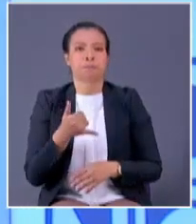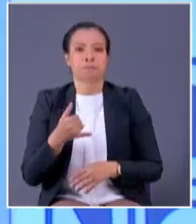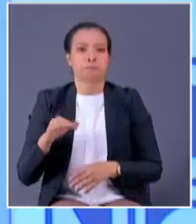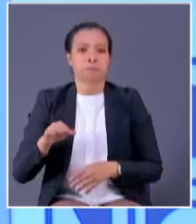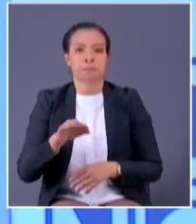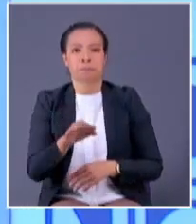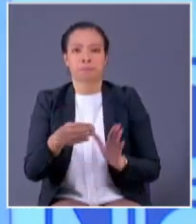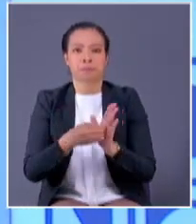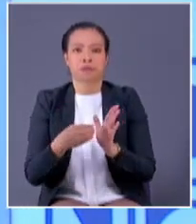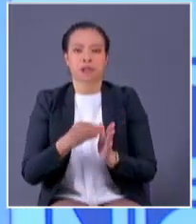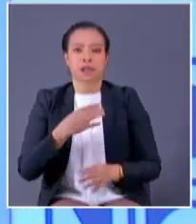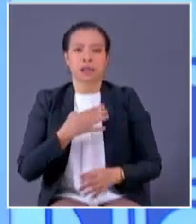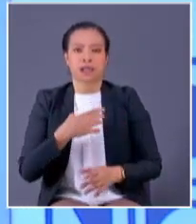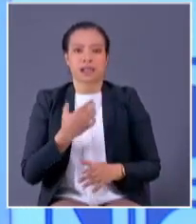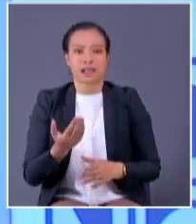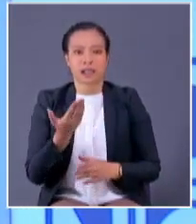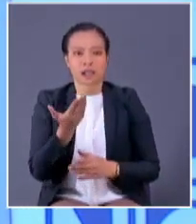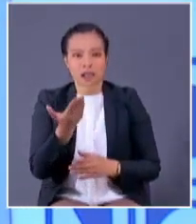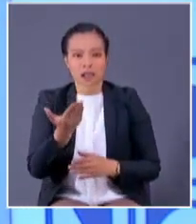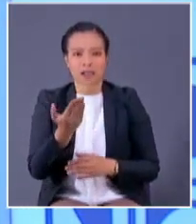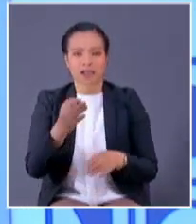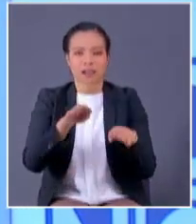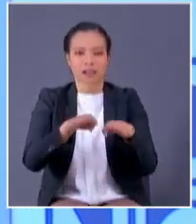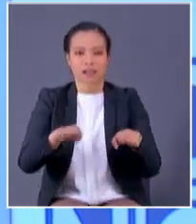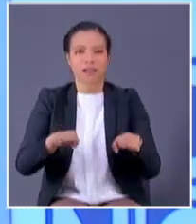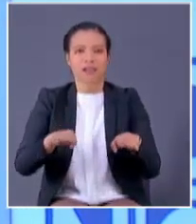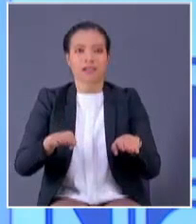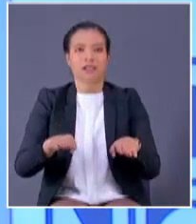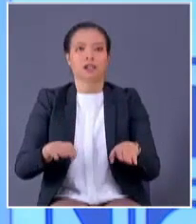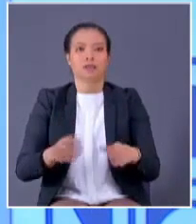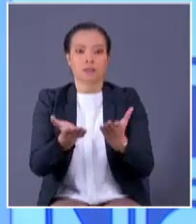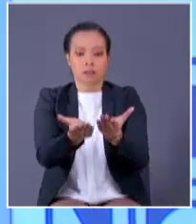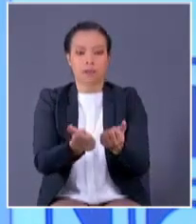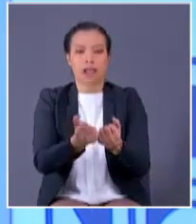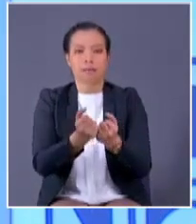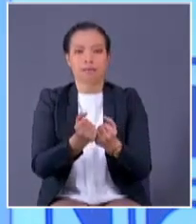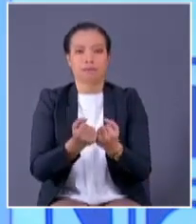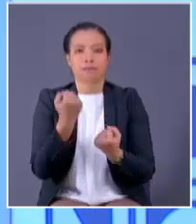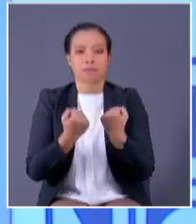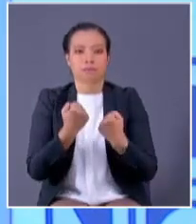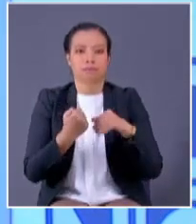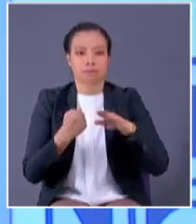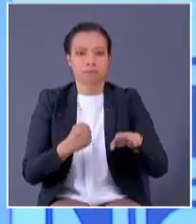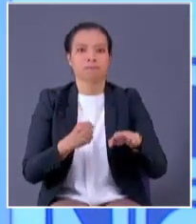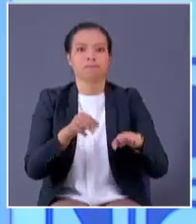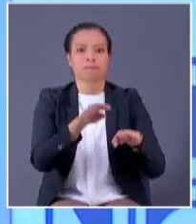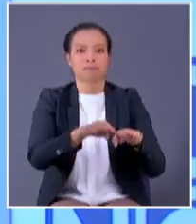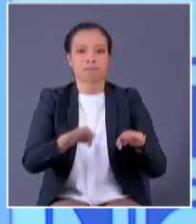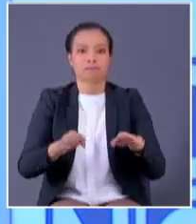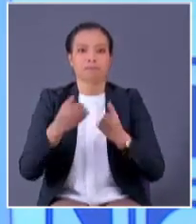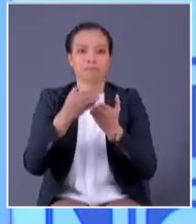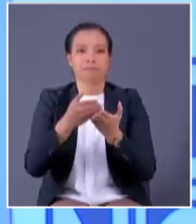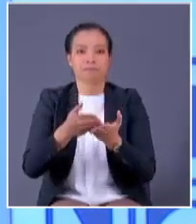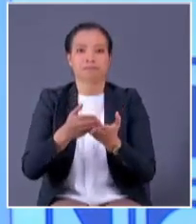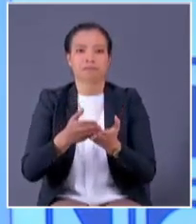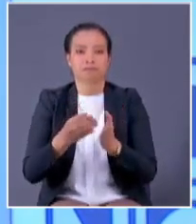ให้เรียนว่าขอให้มีโครงสร้างพื้นฐานมารองรับสิ่งที่ผมกังวลที่สุดก็คือท่าเรือของเตย